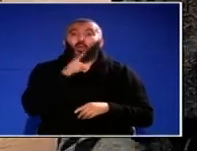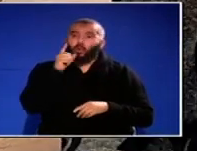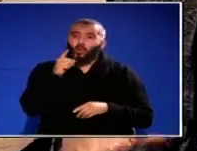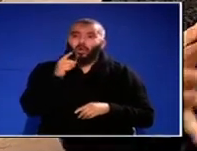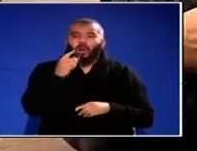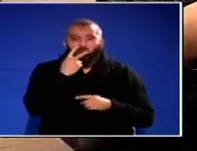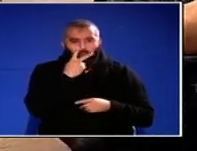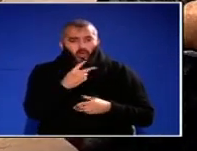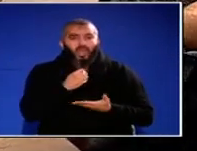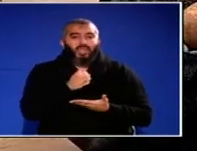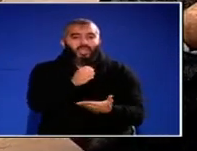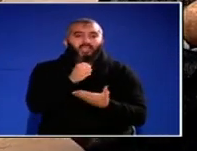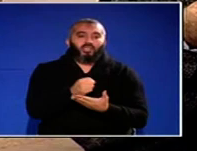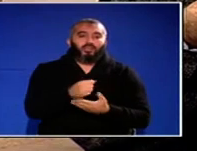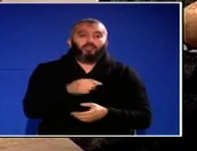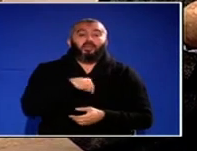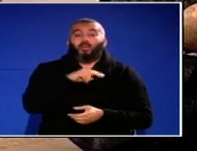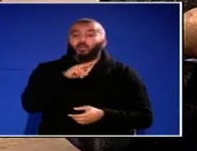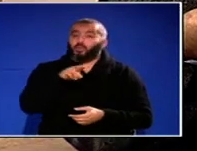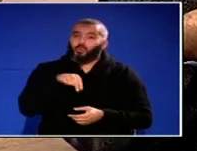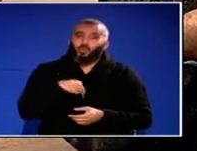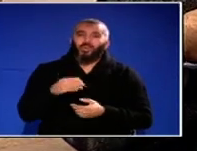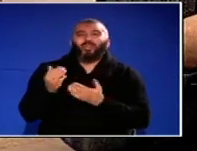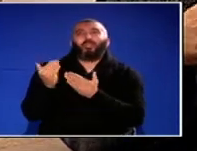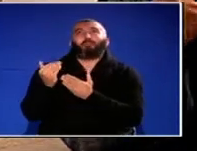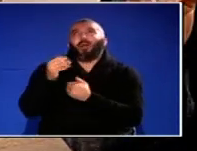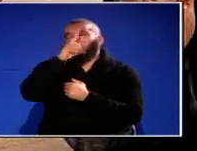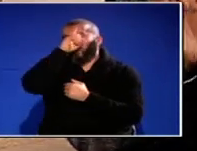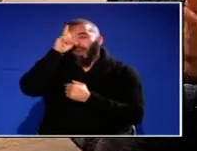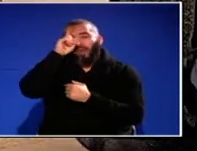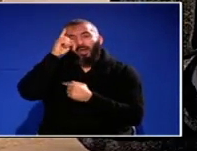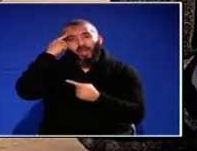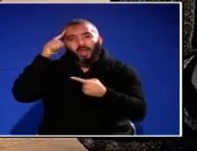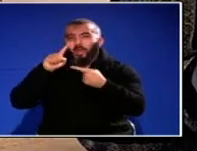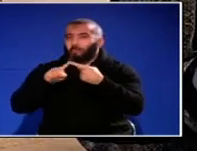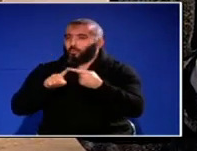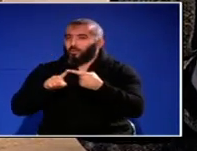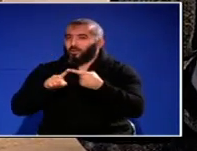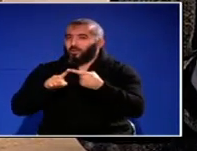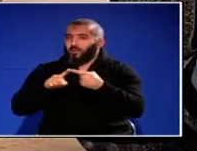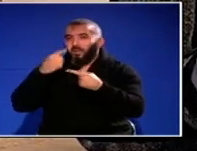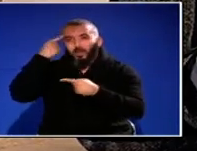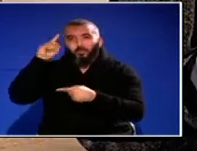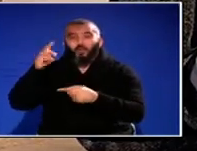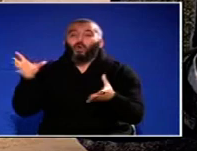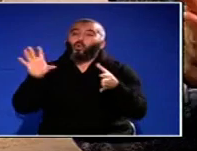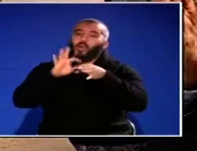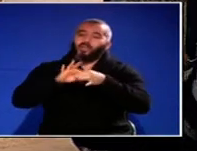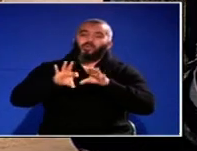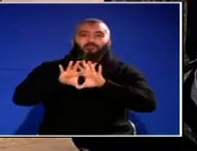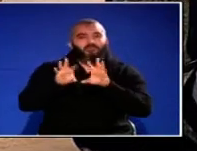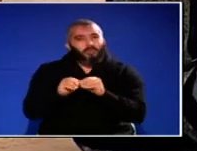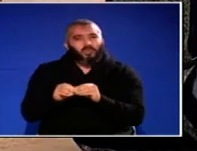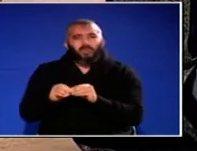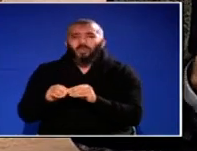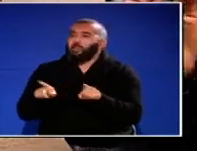هذا الشيء. ولكن احنا نتمناو ما دام هذا صله رحم انهم يسووا هذا الثلث بين المجموعتين، ما يفرقوش